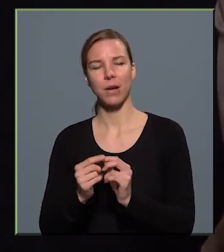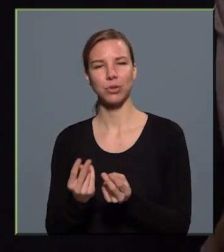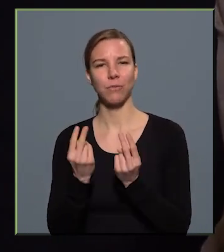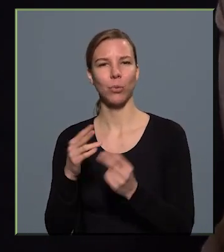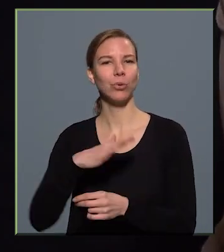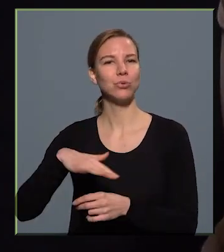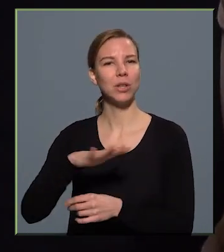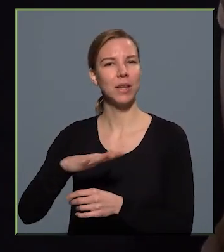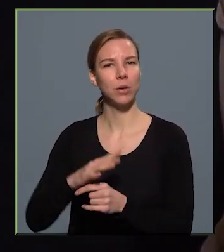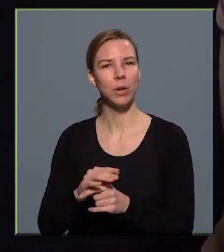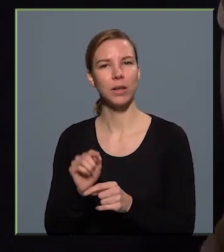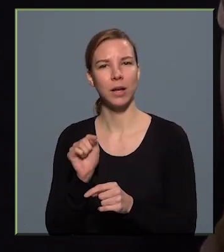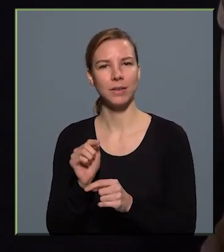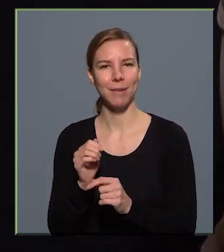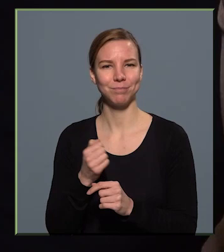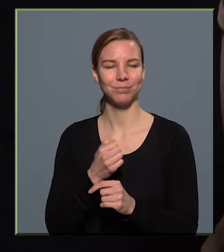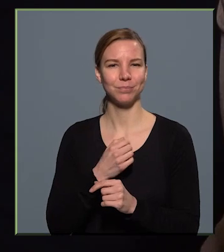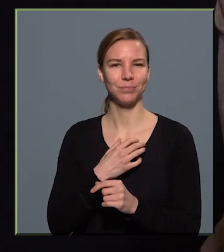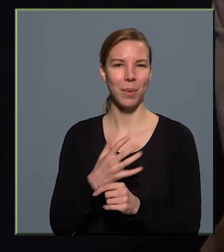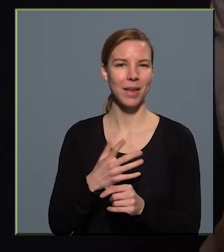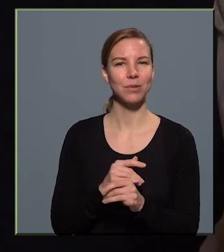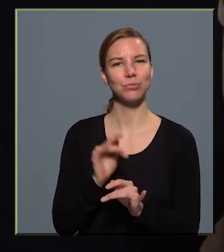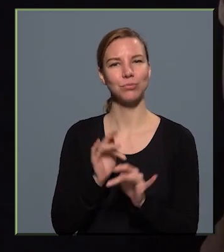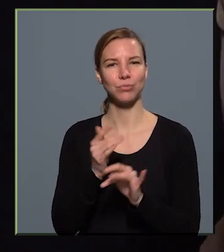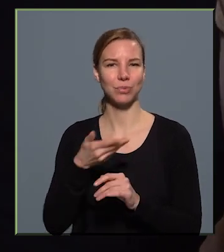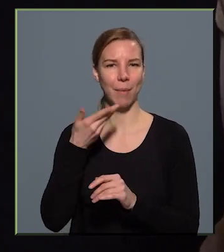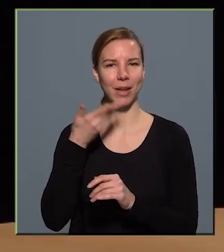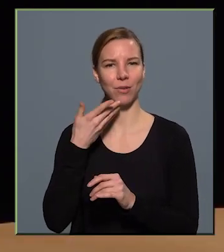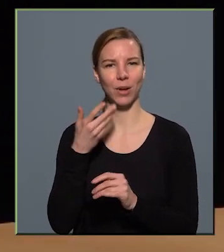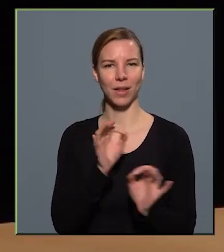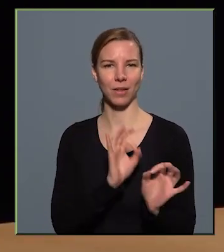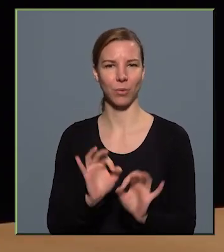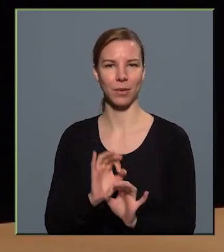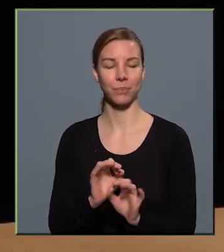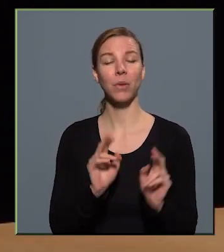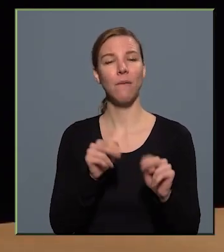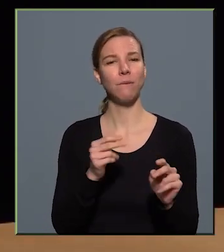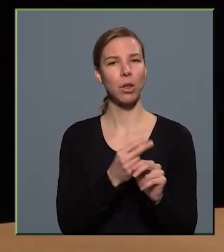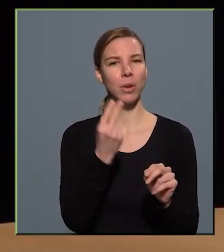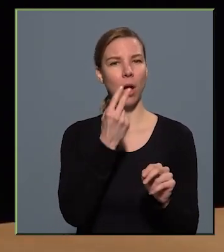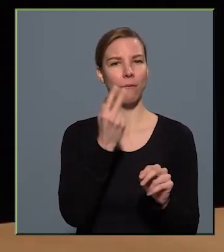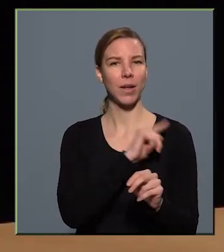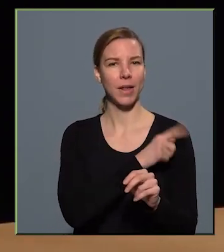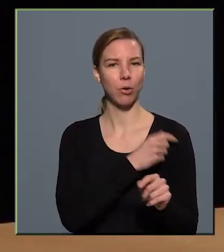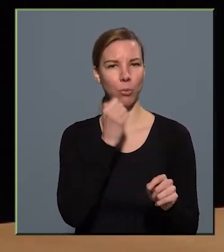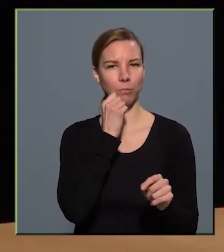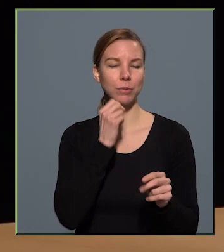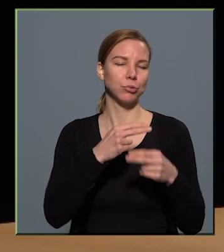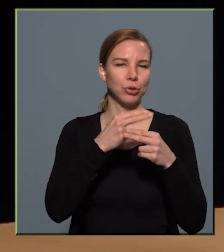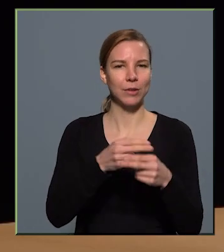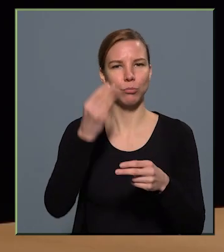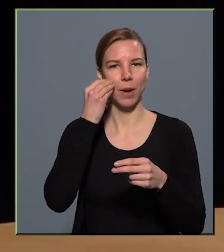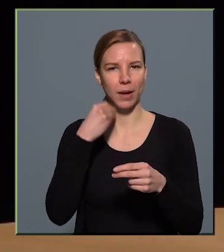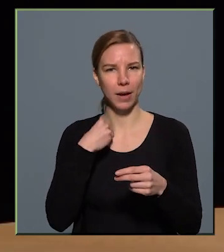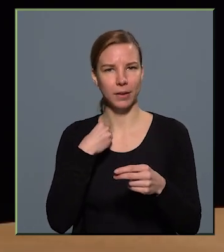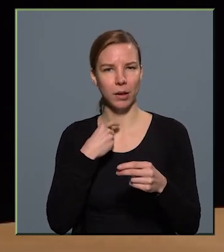de hogy valahol mégis elő-elő kerülnek ezek az ügyek. Ugye a vízerőmű, csak akkor egy picit segítsünk megérteni, vagy próbálnék hozzá